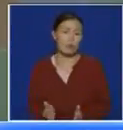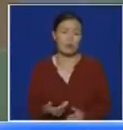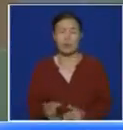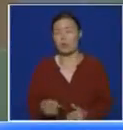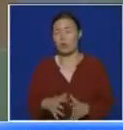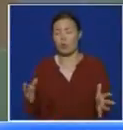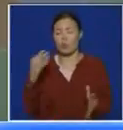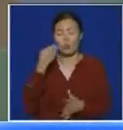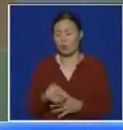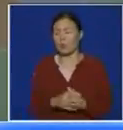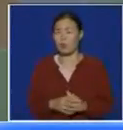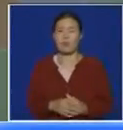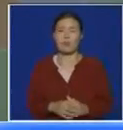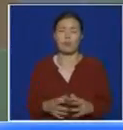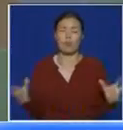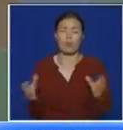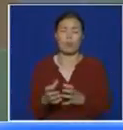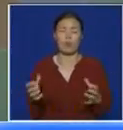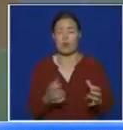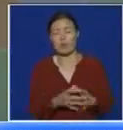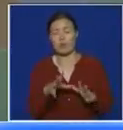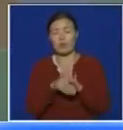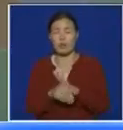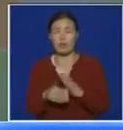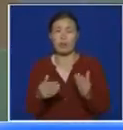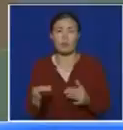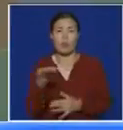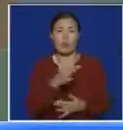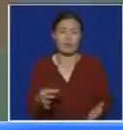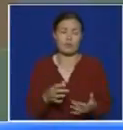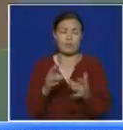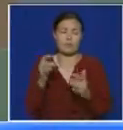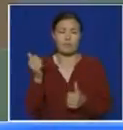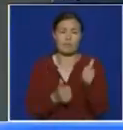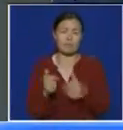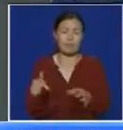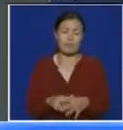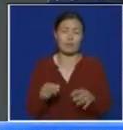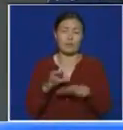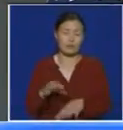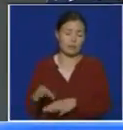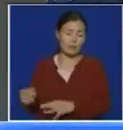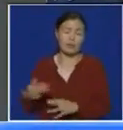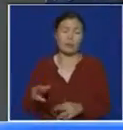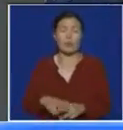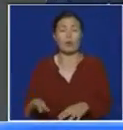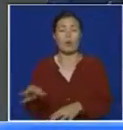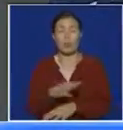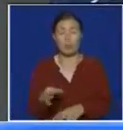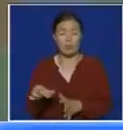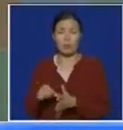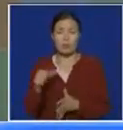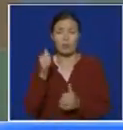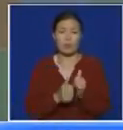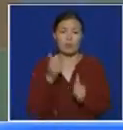жақсы ойыншылардан құрама командалардың арасында облыстық спартакиада өткізіп жатыр. Жыл сайын осы спорттың қатысушылар